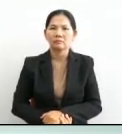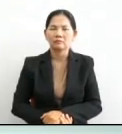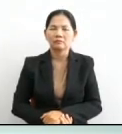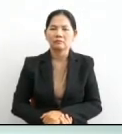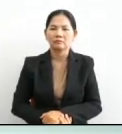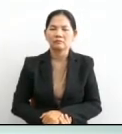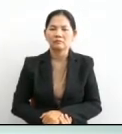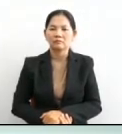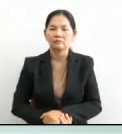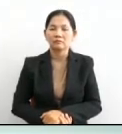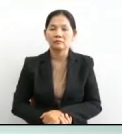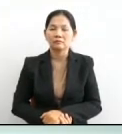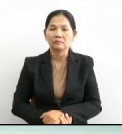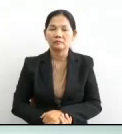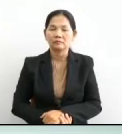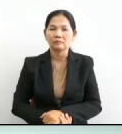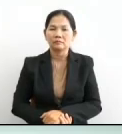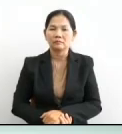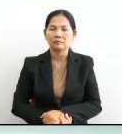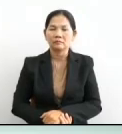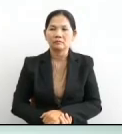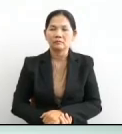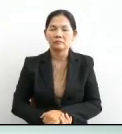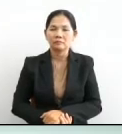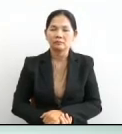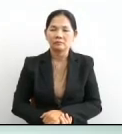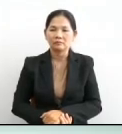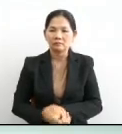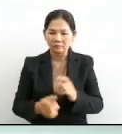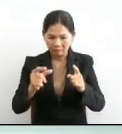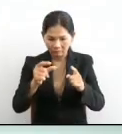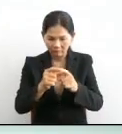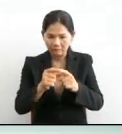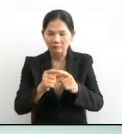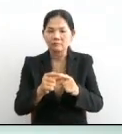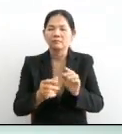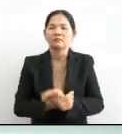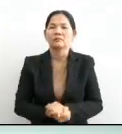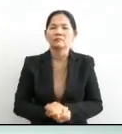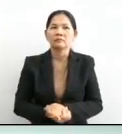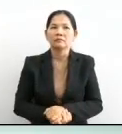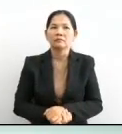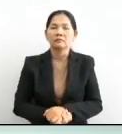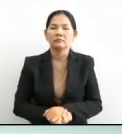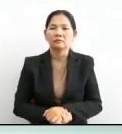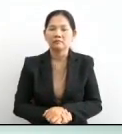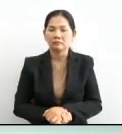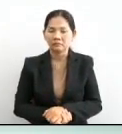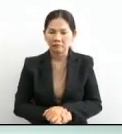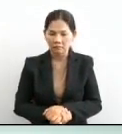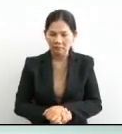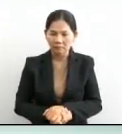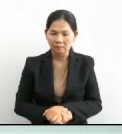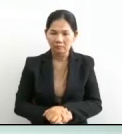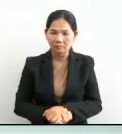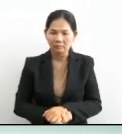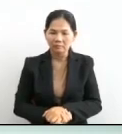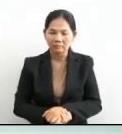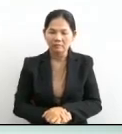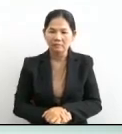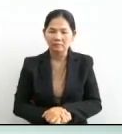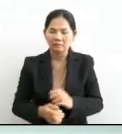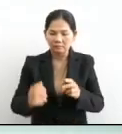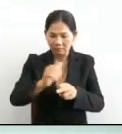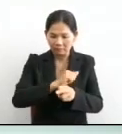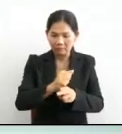chàng chấn còn được ăn cứ bán chà rốt bạn để sắp rồi hà ở chàng chấn cho mình to cho tới chà lùm